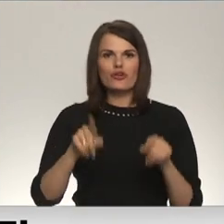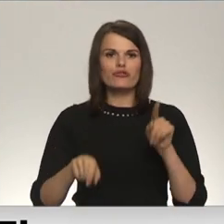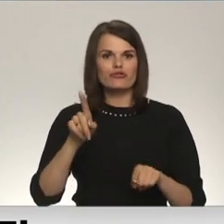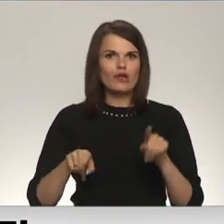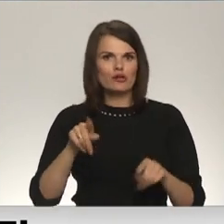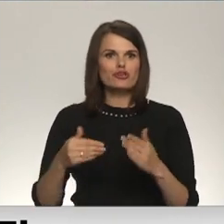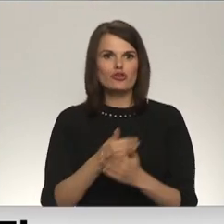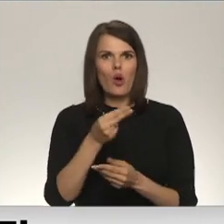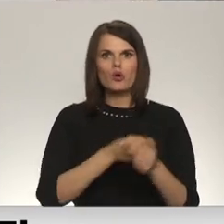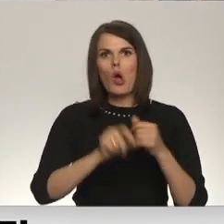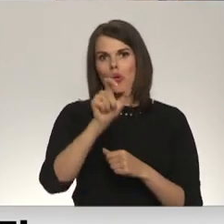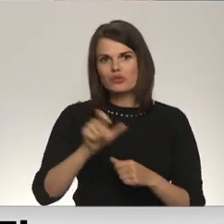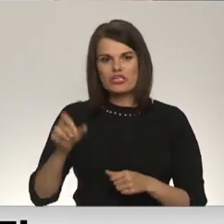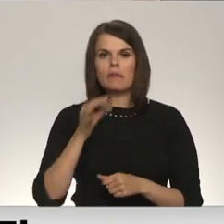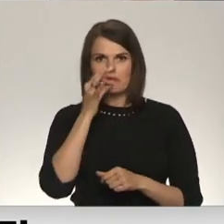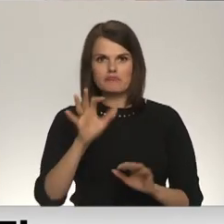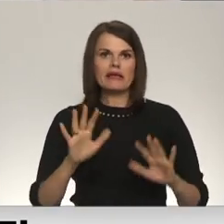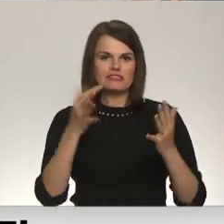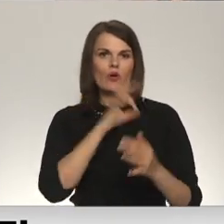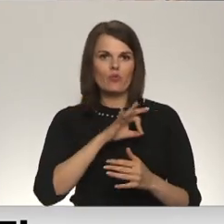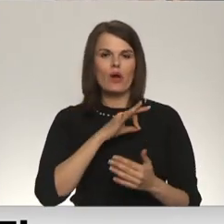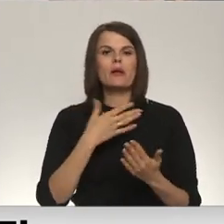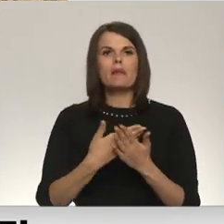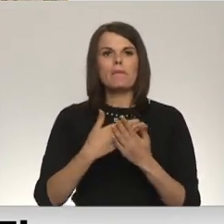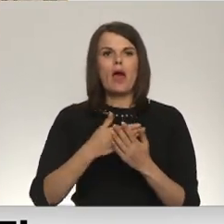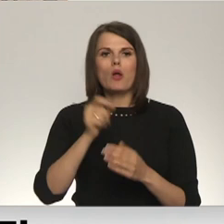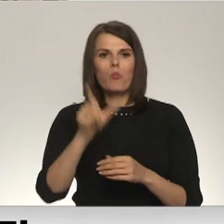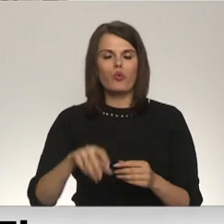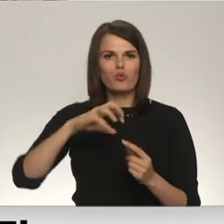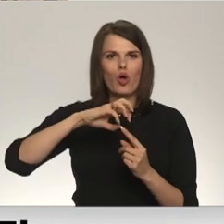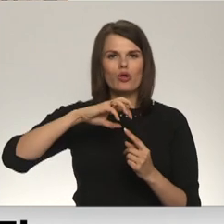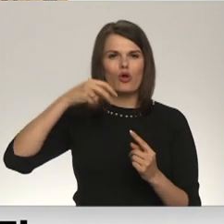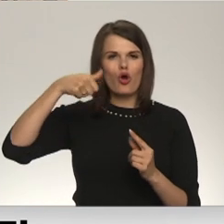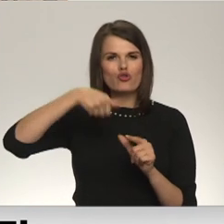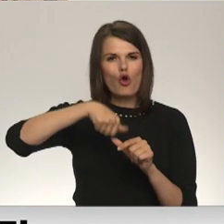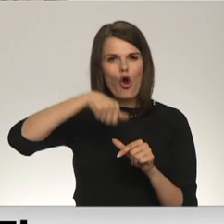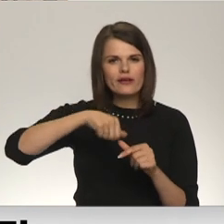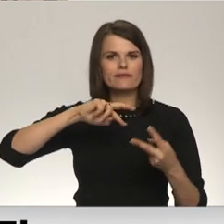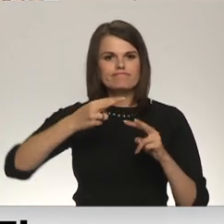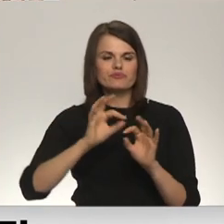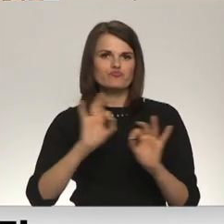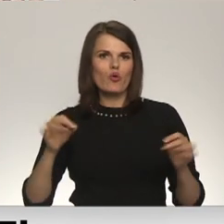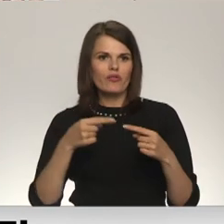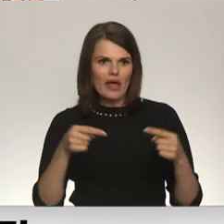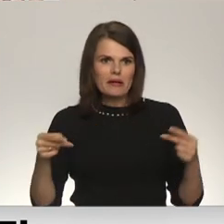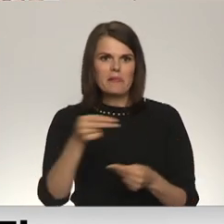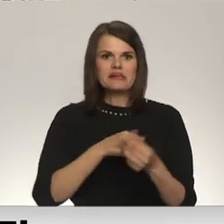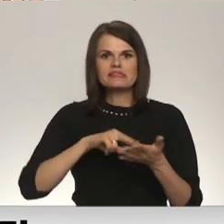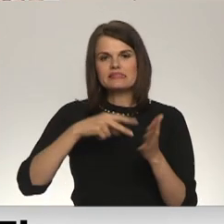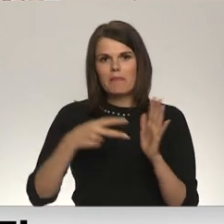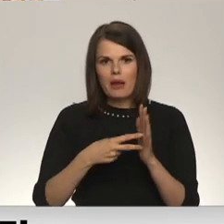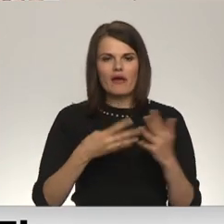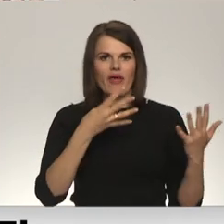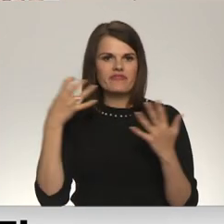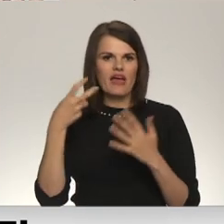ka izdevies jau ko nopelnīt. Pārvēršot pudeļu korķus dekoros, turētājos un citos sadzīves priekšmetos, Vincenta biznesa plāns ir ar